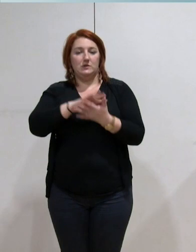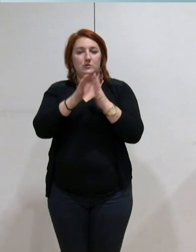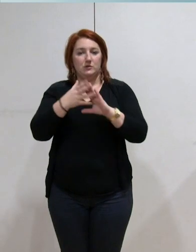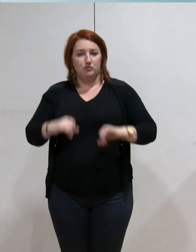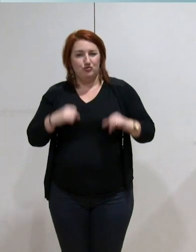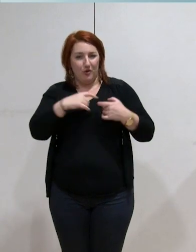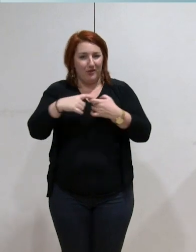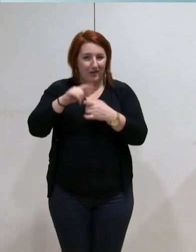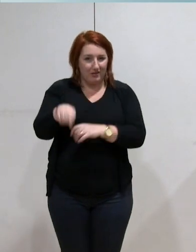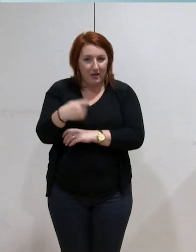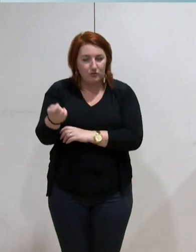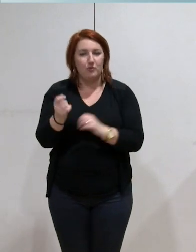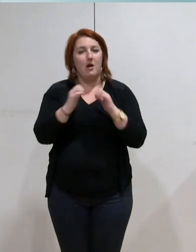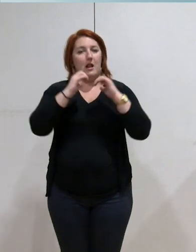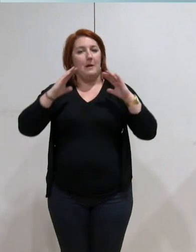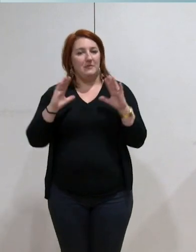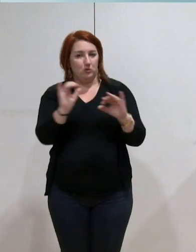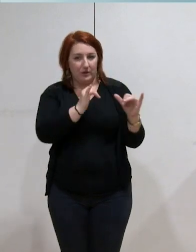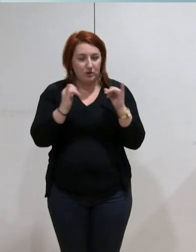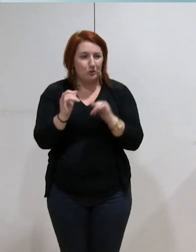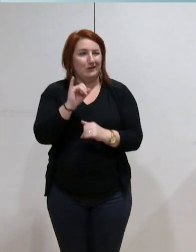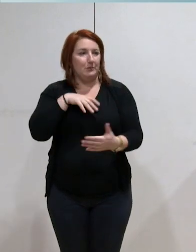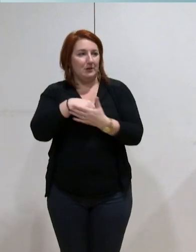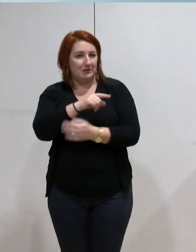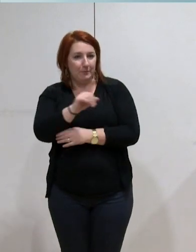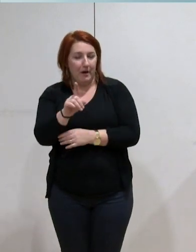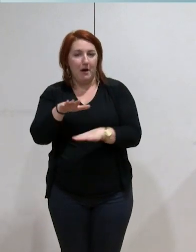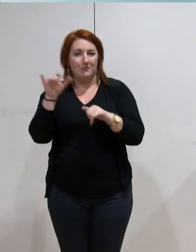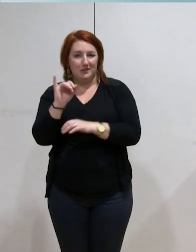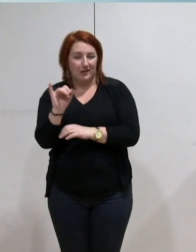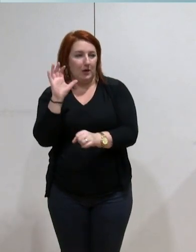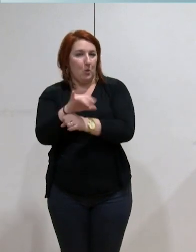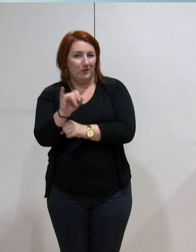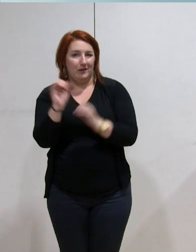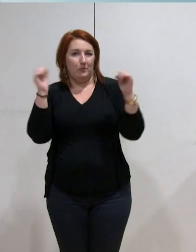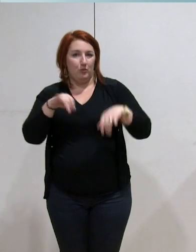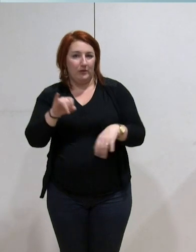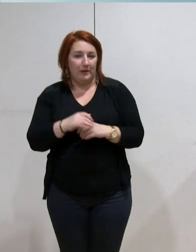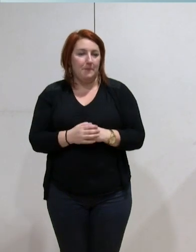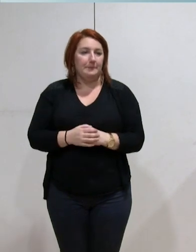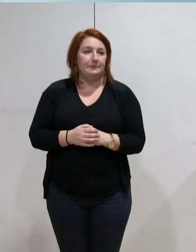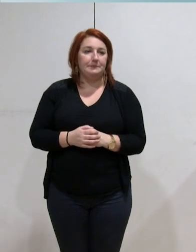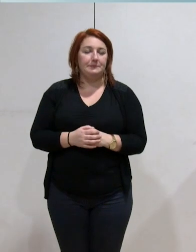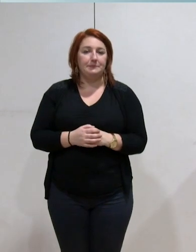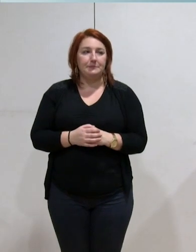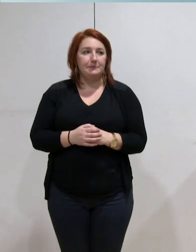jeux qui ne prend pas part au vote qui s'abstient qui vote contre qui vote